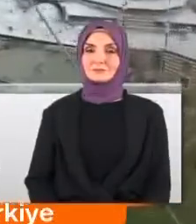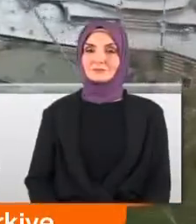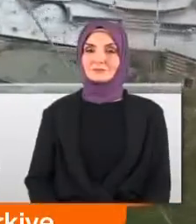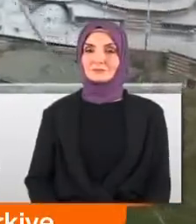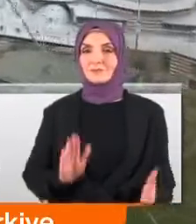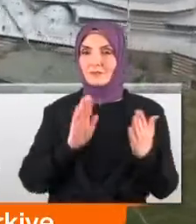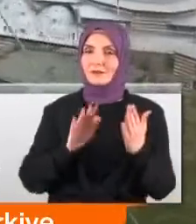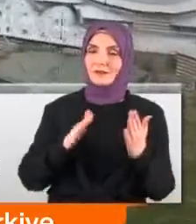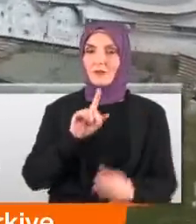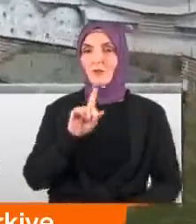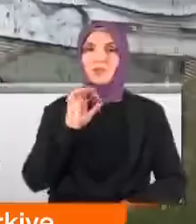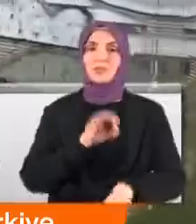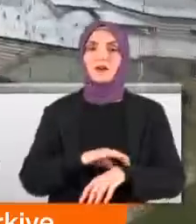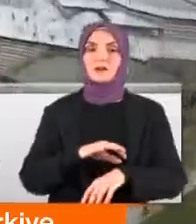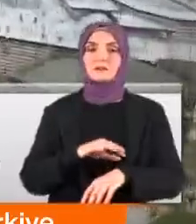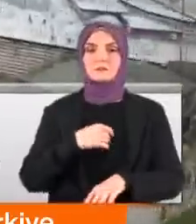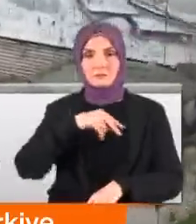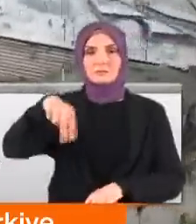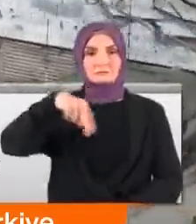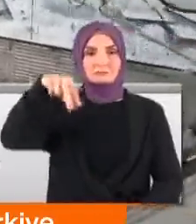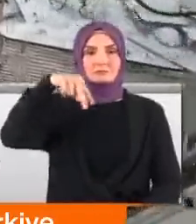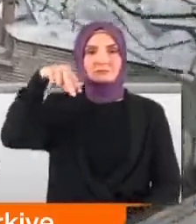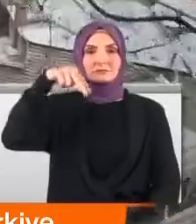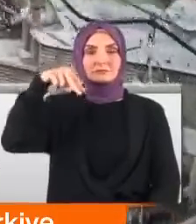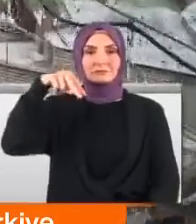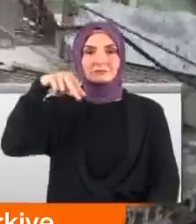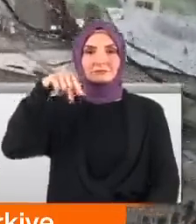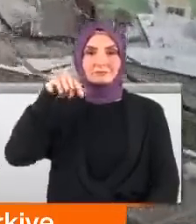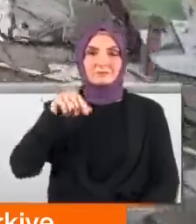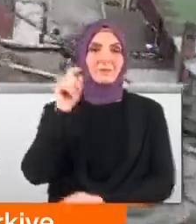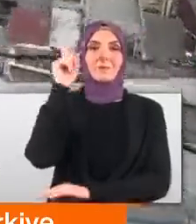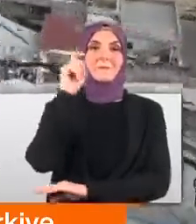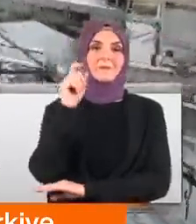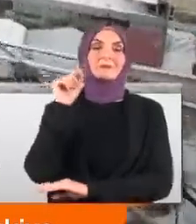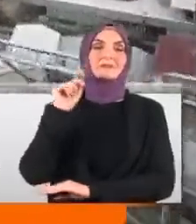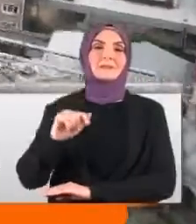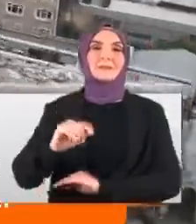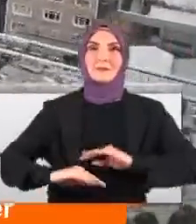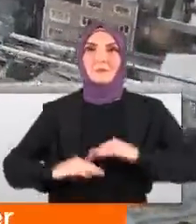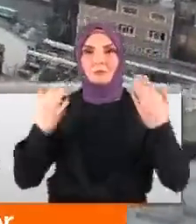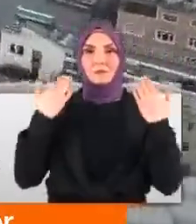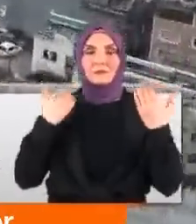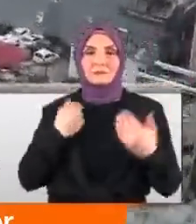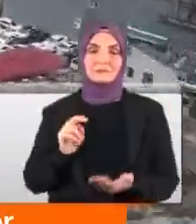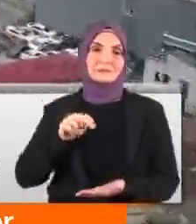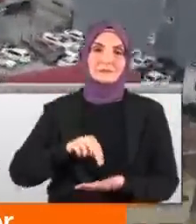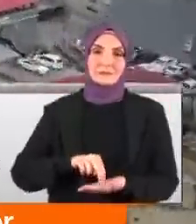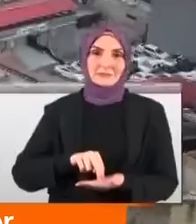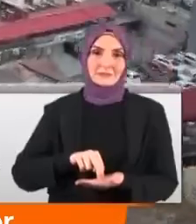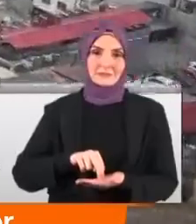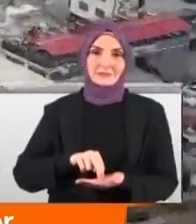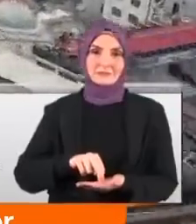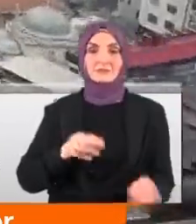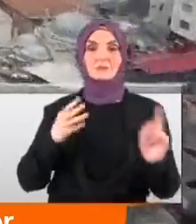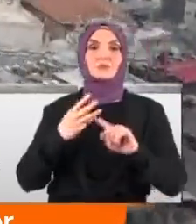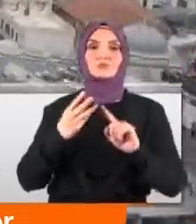Yaklaşık 10 dakika sürdü ve biz de Süleymaniye Camii'nin minarelerinden bir tanesine çıktık. Şu anda 3. Şerife'deyiz. Mahya